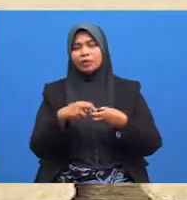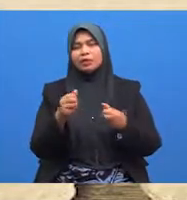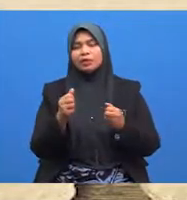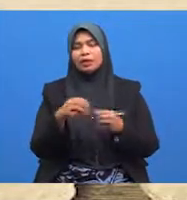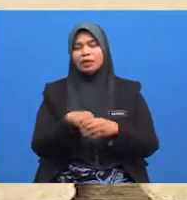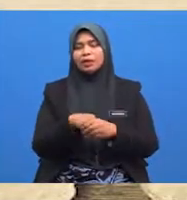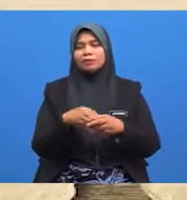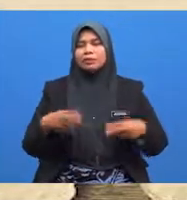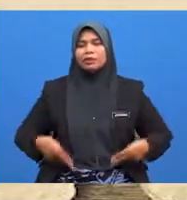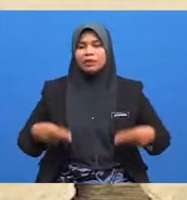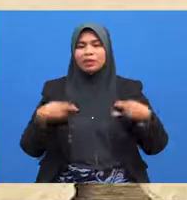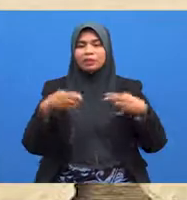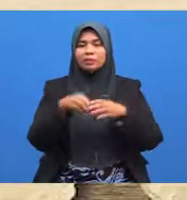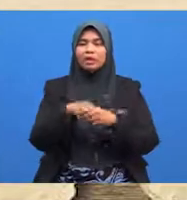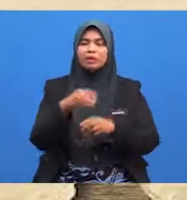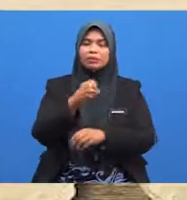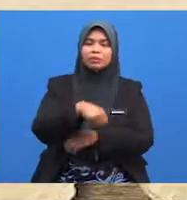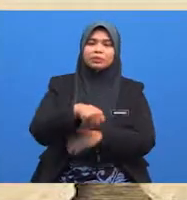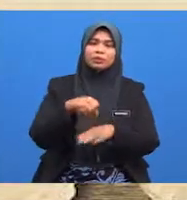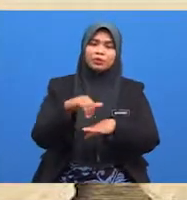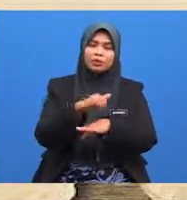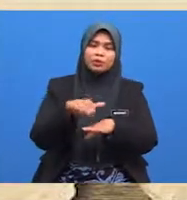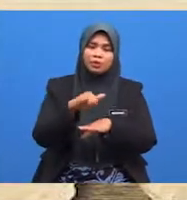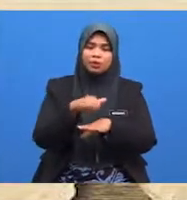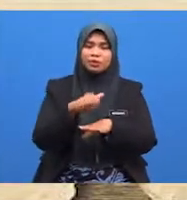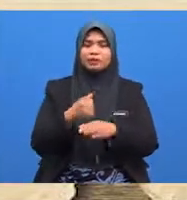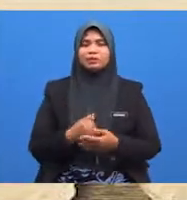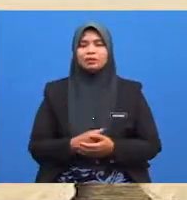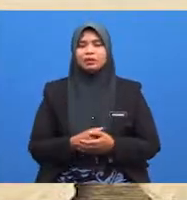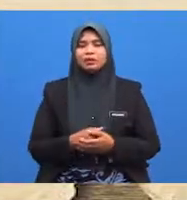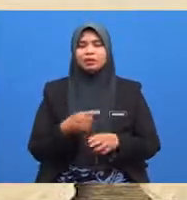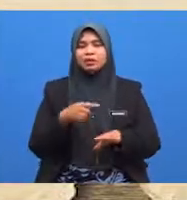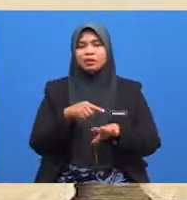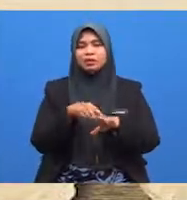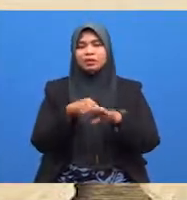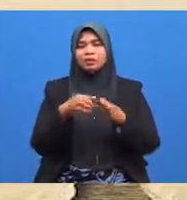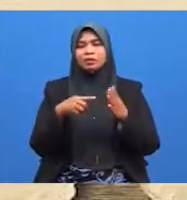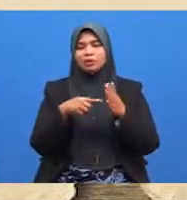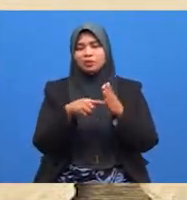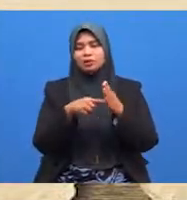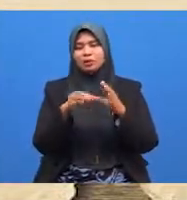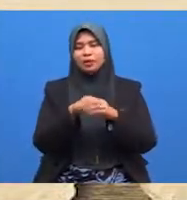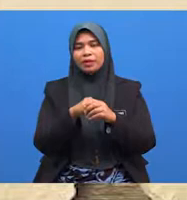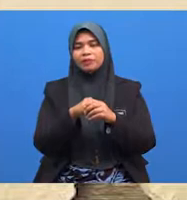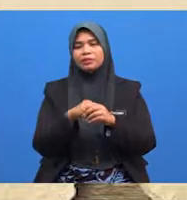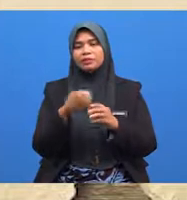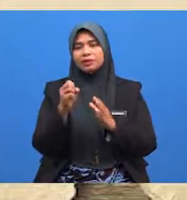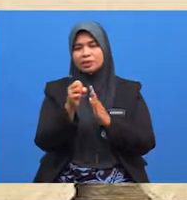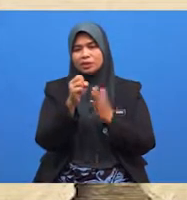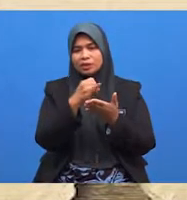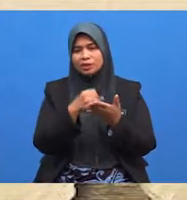syurga diterjemahkan cerapannya dalam seni bina India zaman Mughal.